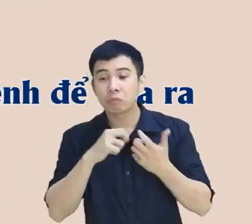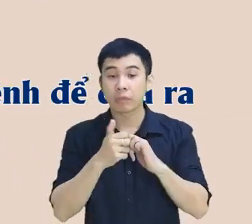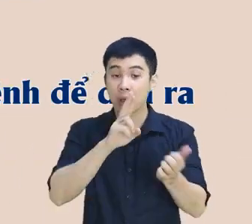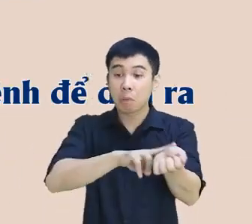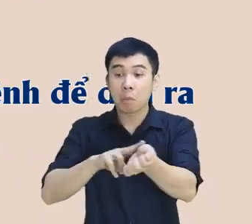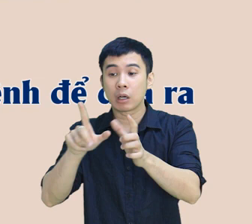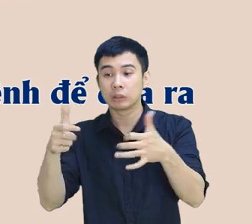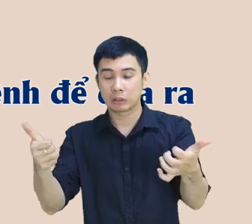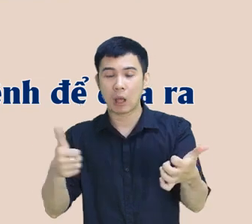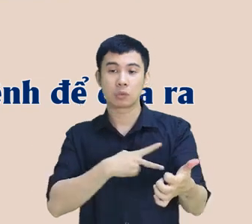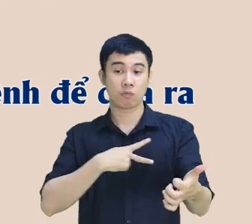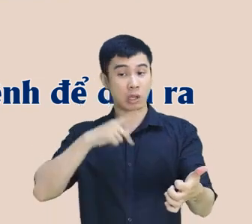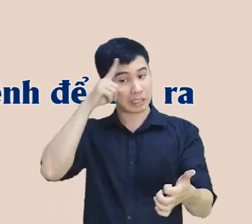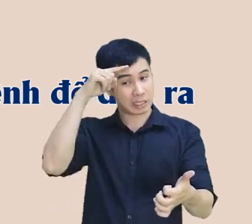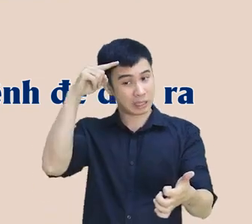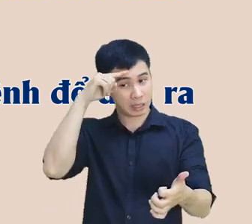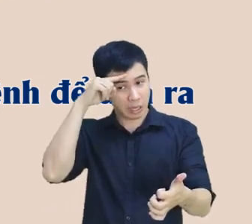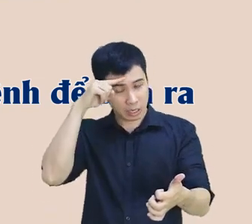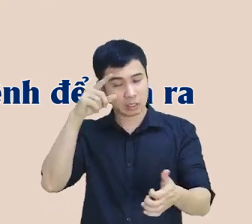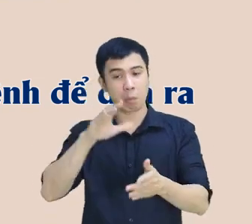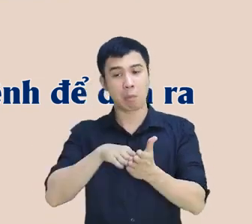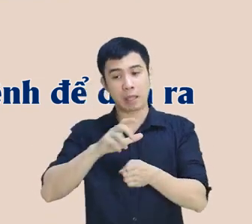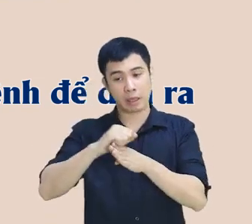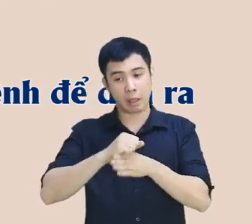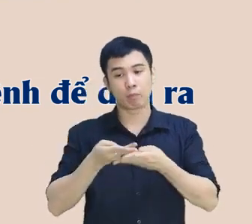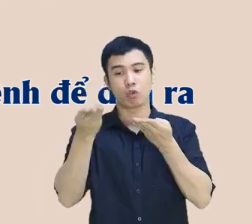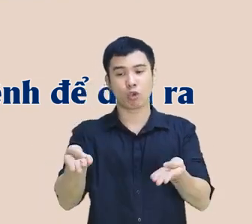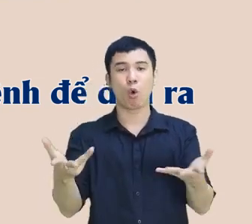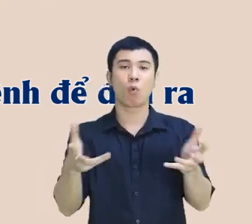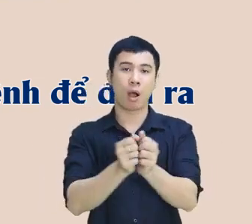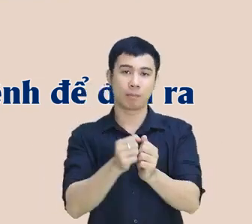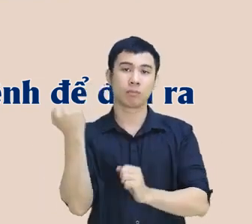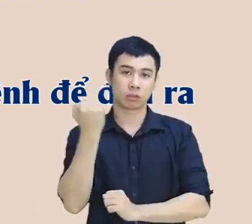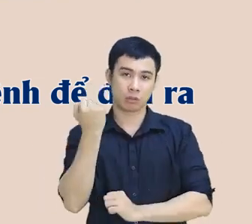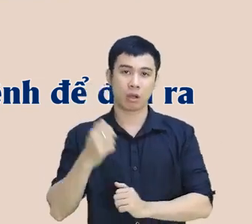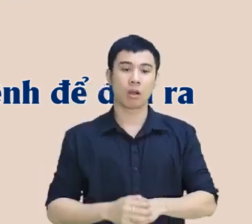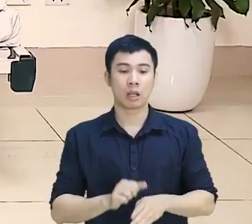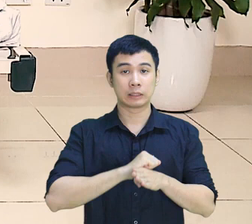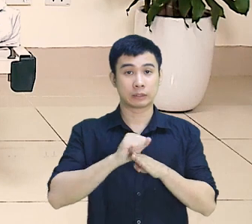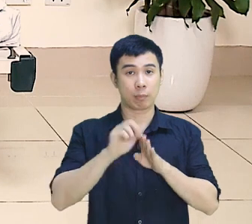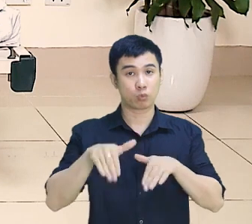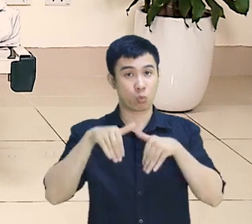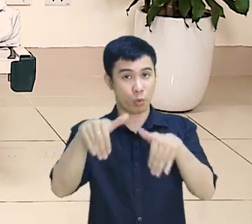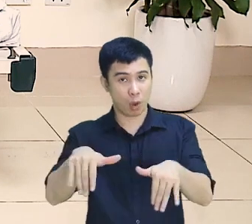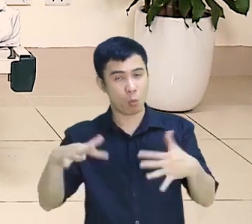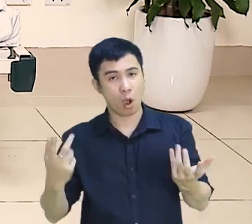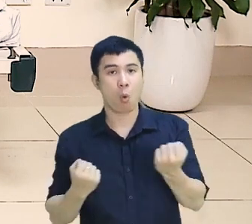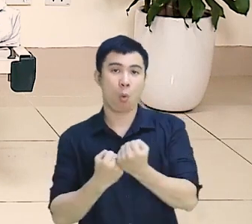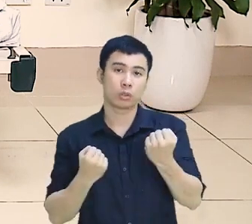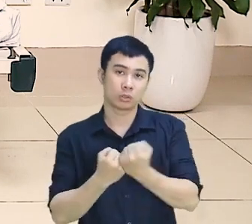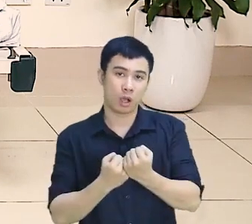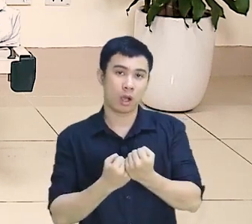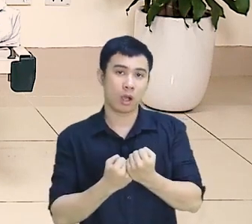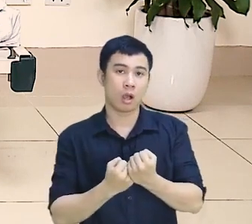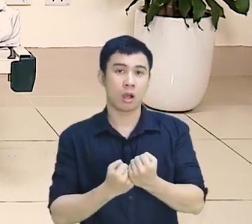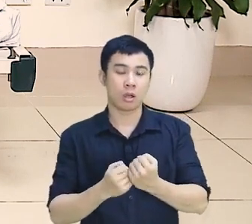trạng của người bệnh mà nhân viên y tế có thể đưa ra cho bệnh nhân những bài tập phù hợp. Tập chủ động hoặc